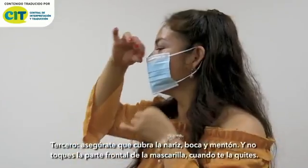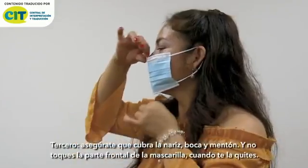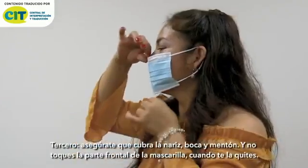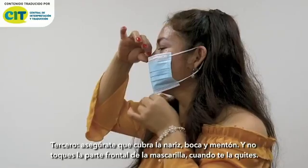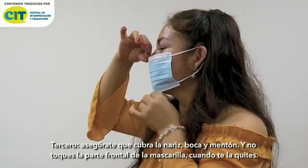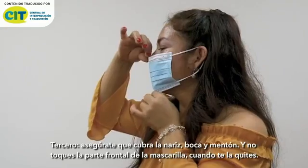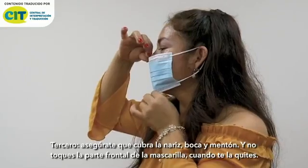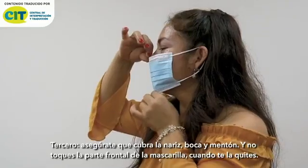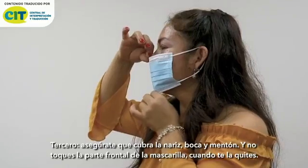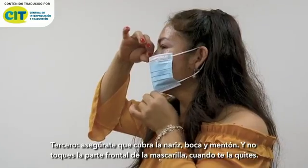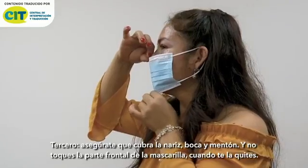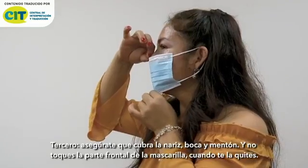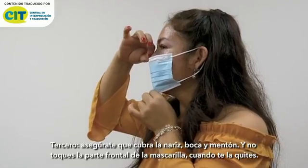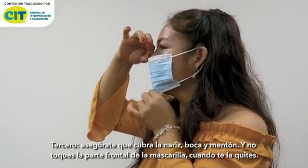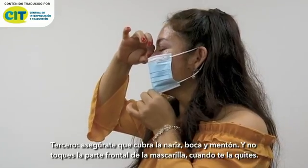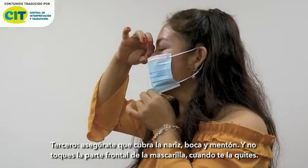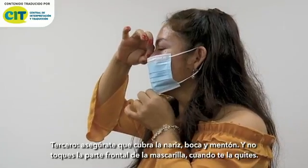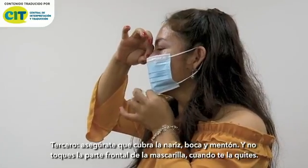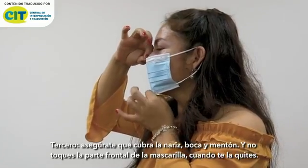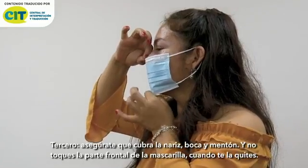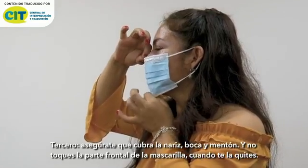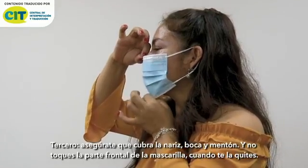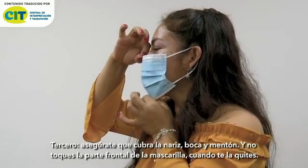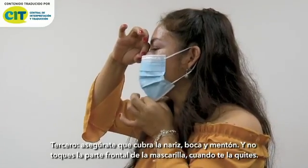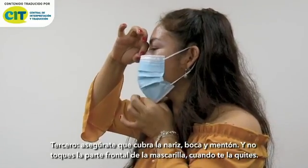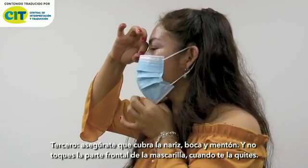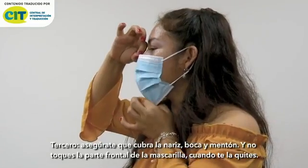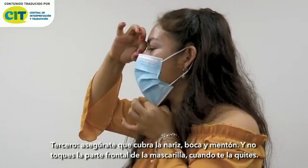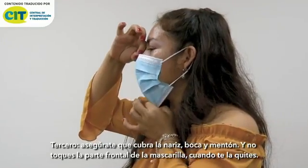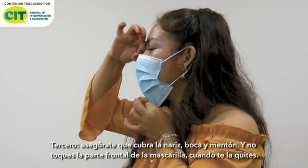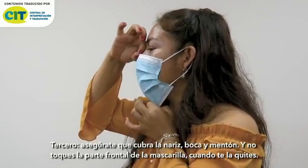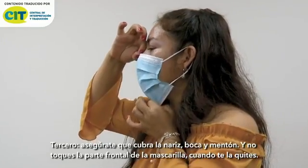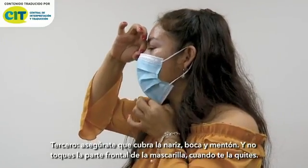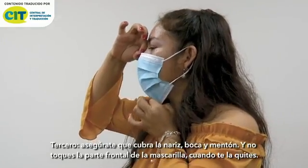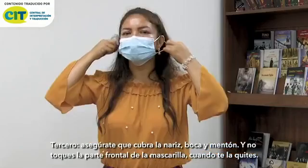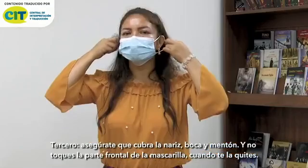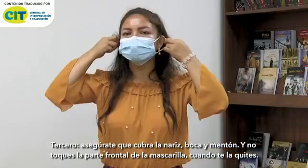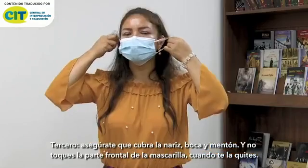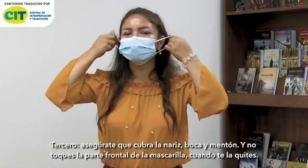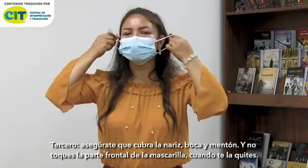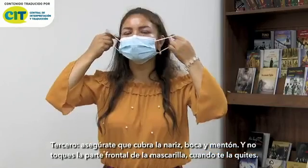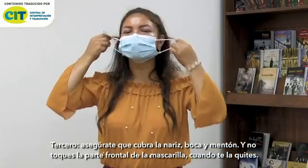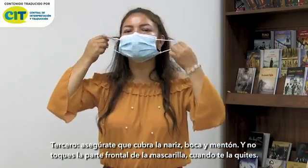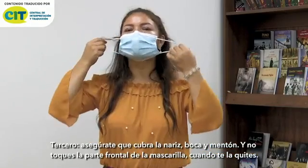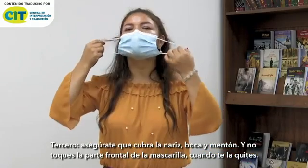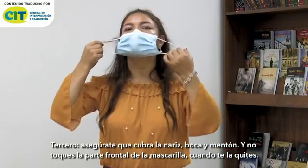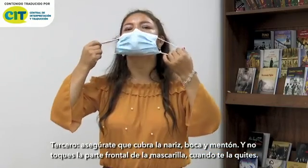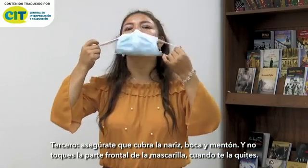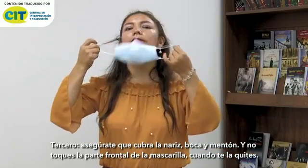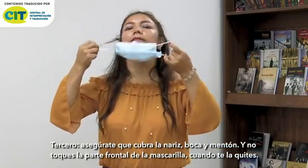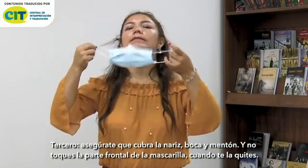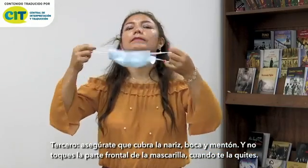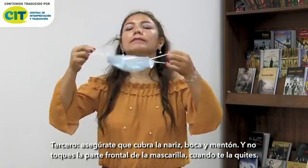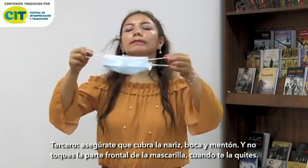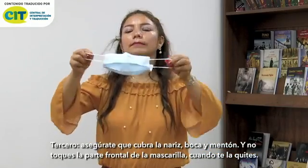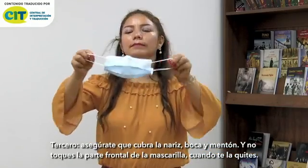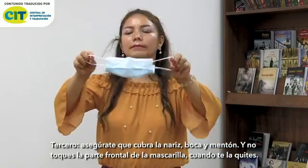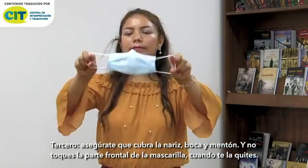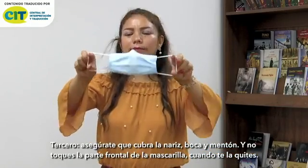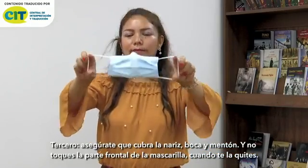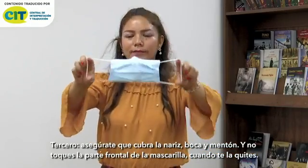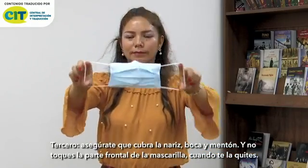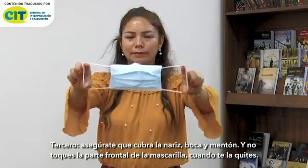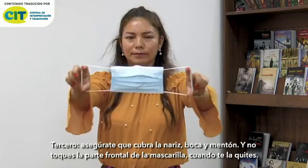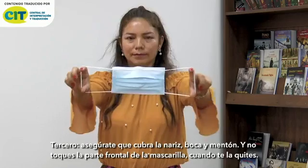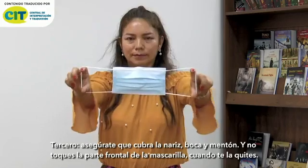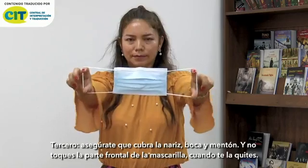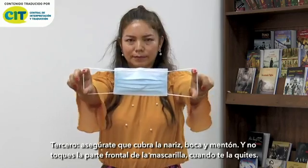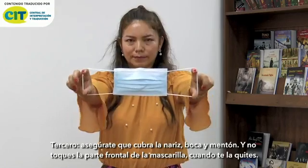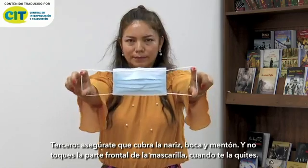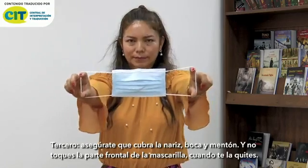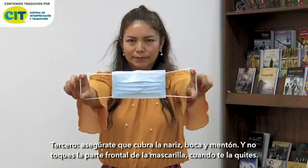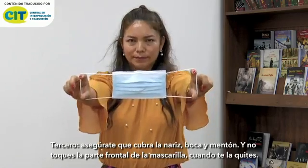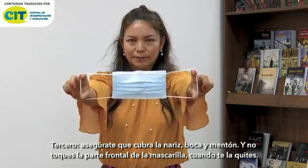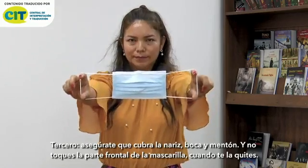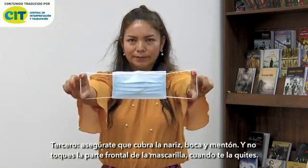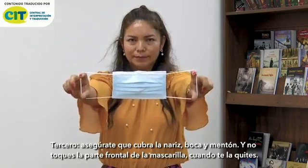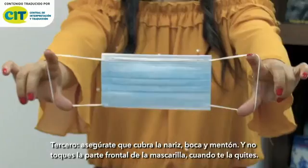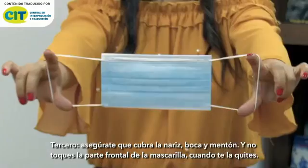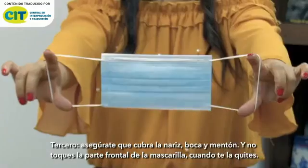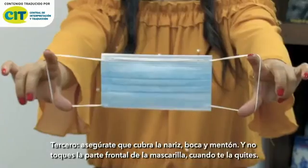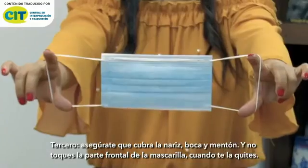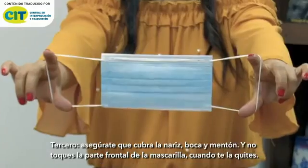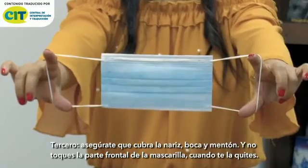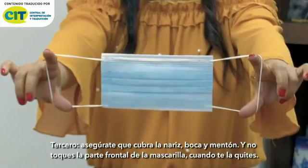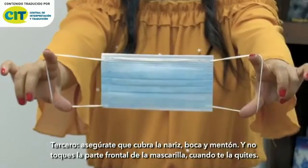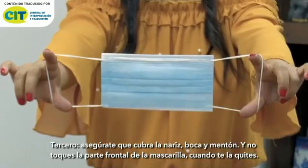norito mai putnan de ta ikurang rikua rikuchi kurata ino no ri tu cara ki ngong ikuri perang